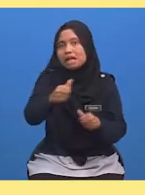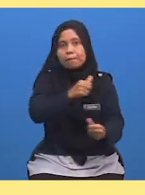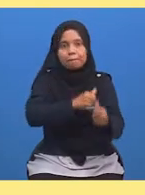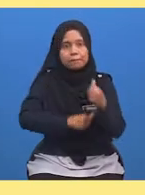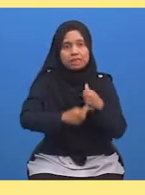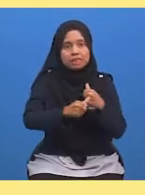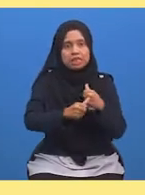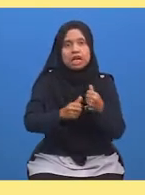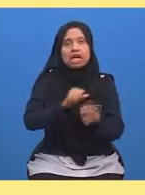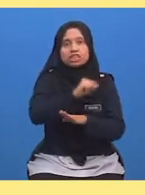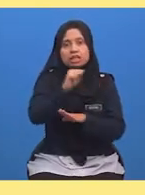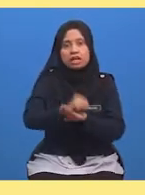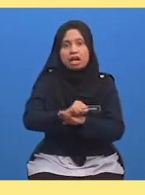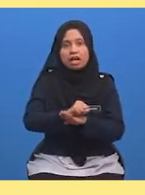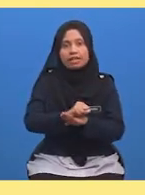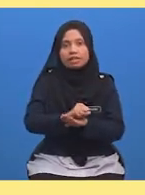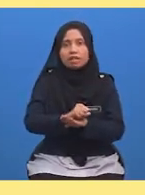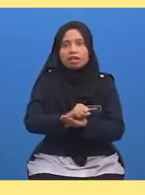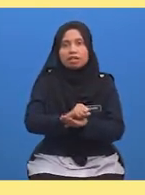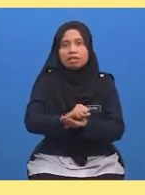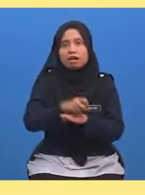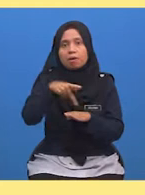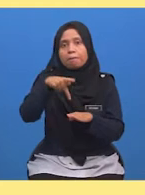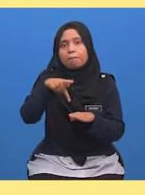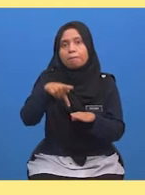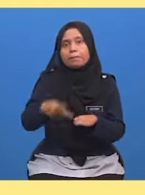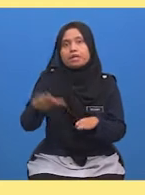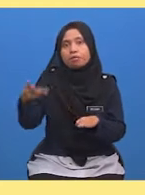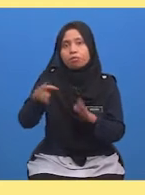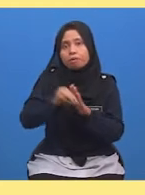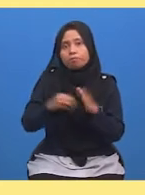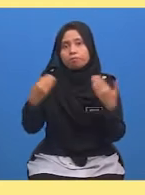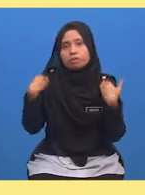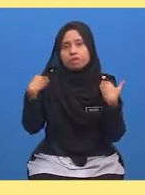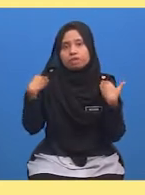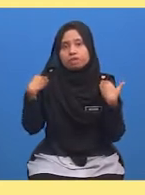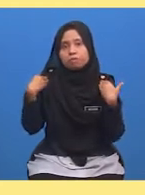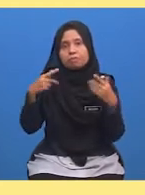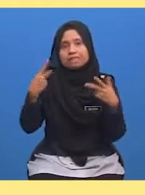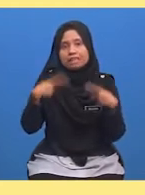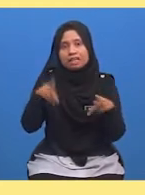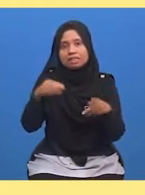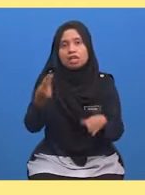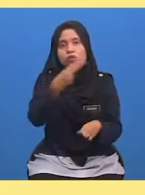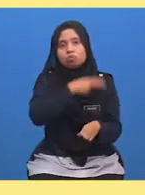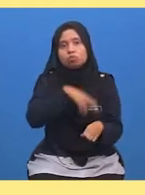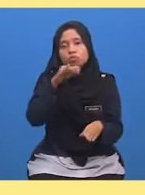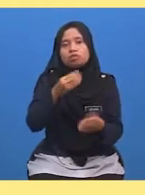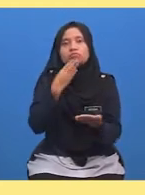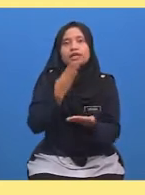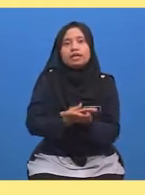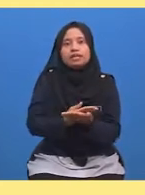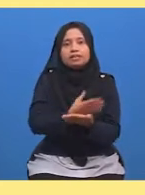memastikan perniagaan syarikat perabot mempunyai prospek pasaran dan keuntungan yang baik